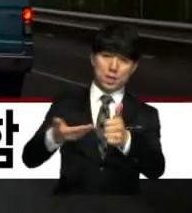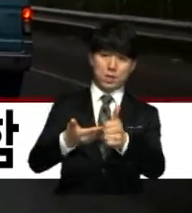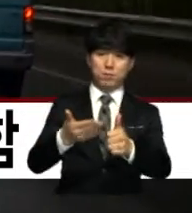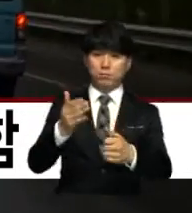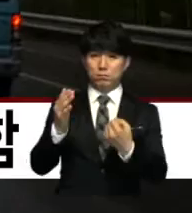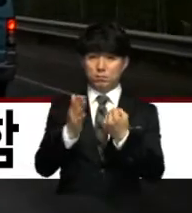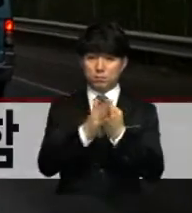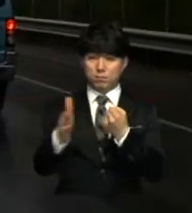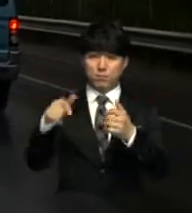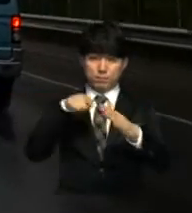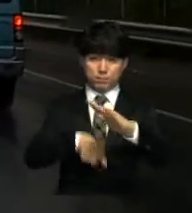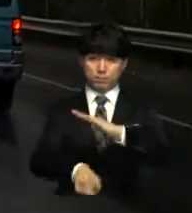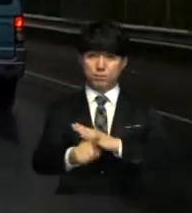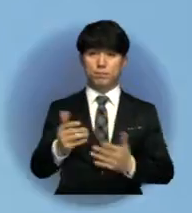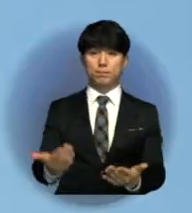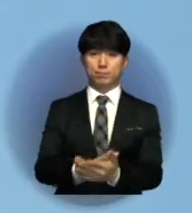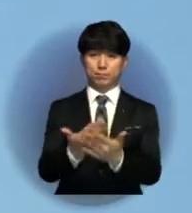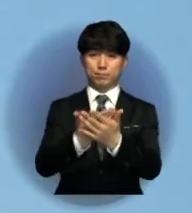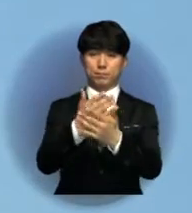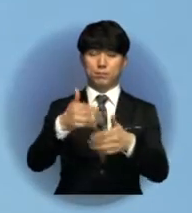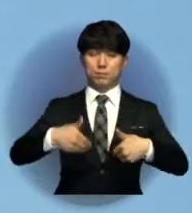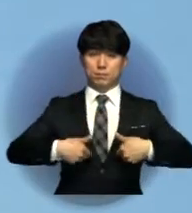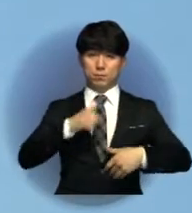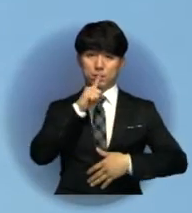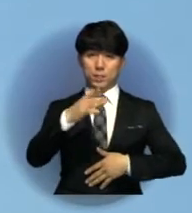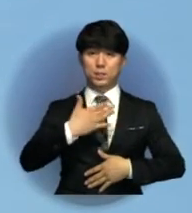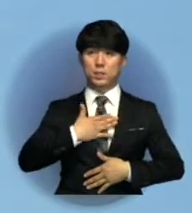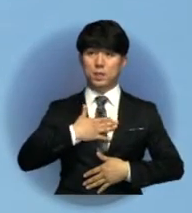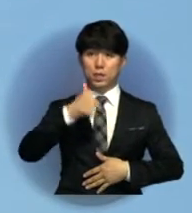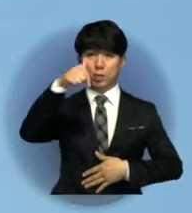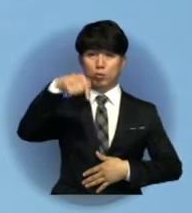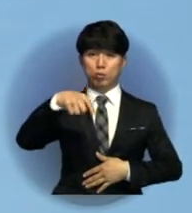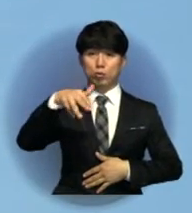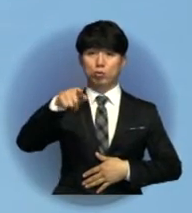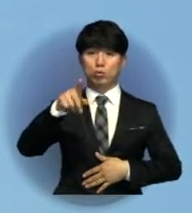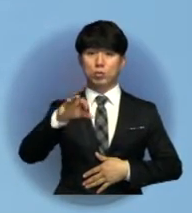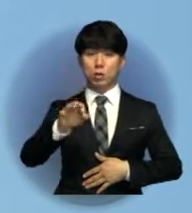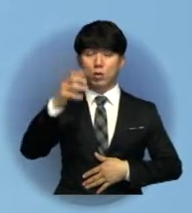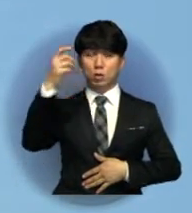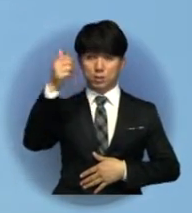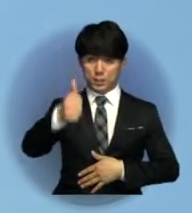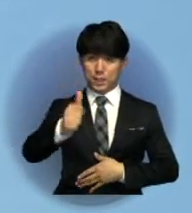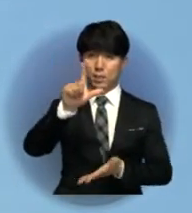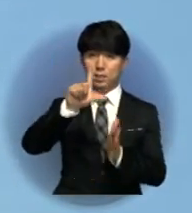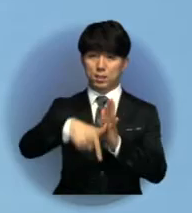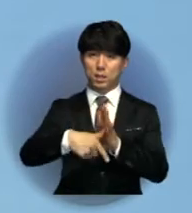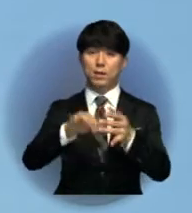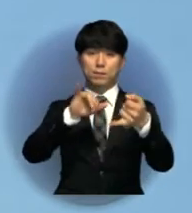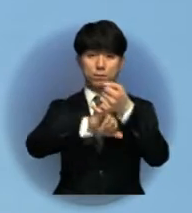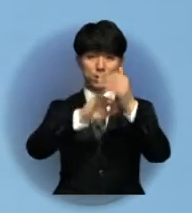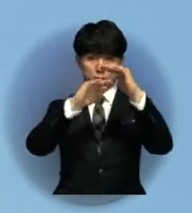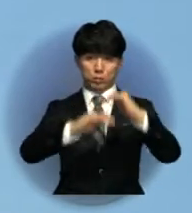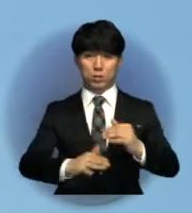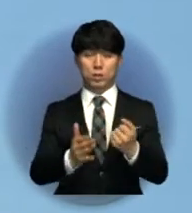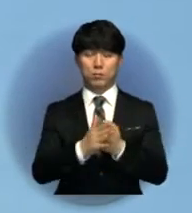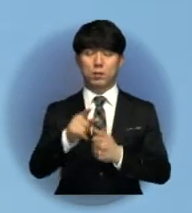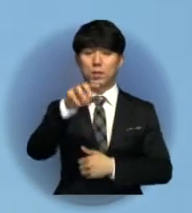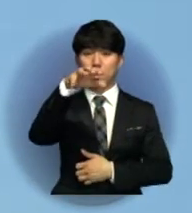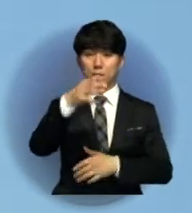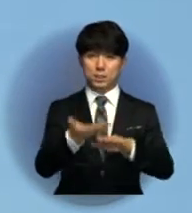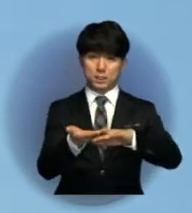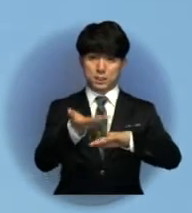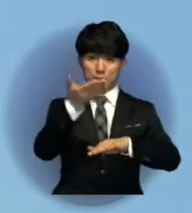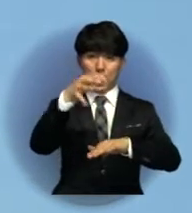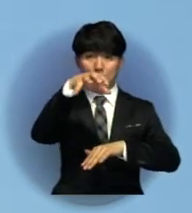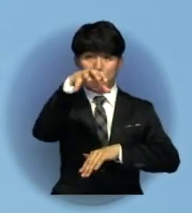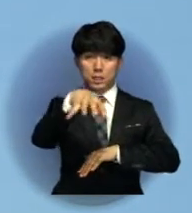당위성에 공감하고 있는 겁니다 이것은 제가 고 청장 때 공유했던 사항입니다 그래서 지상을 문화 공강 장으로 만들어서